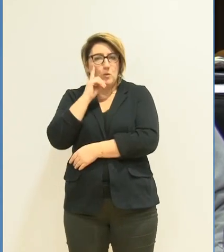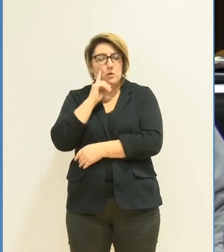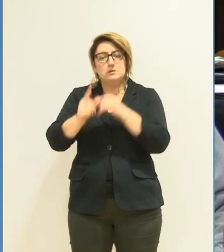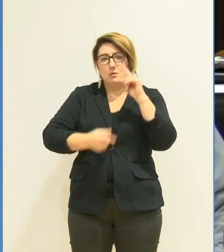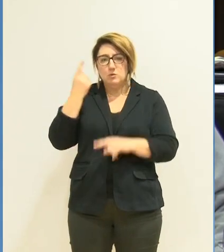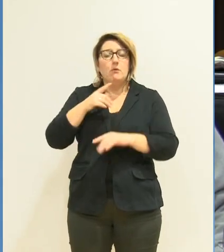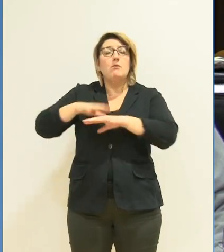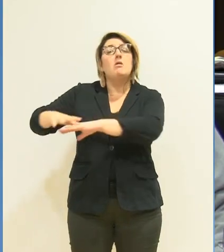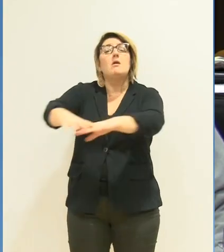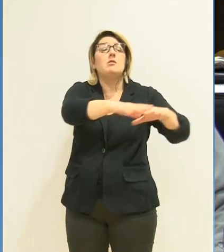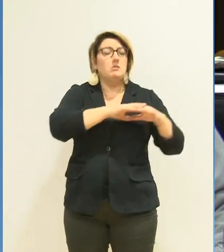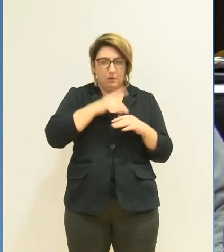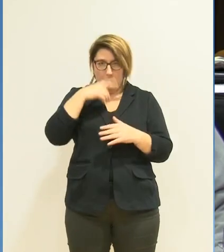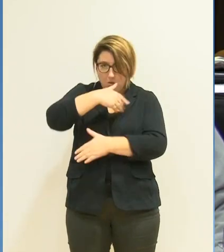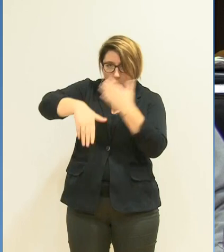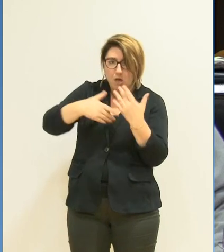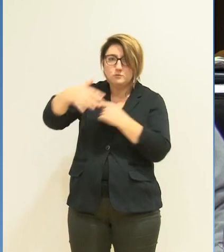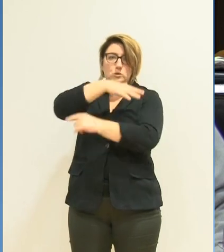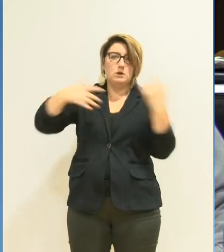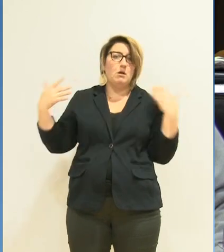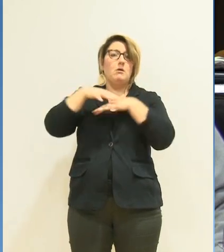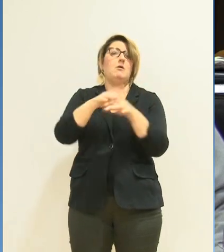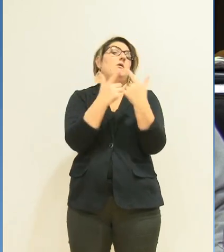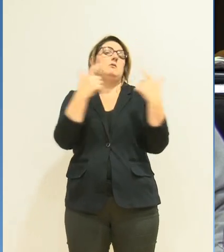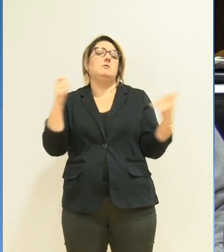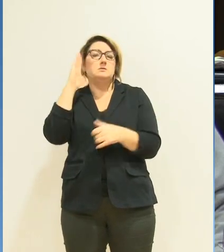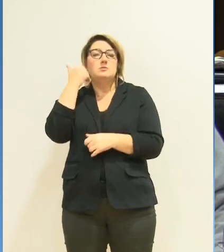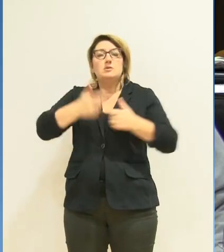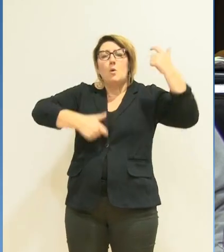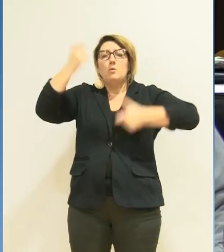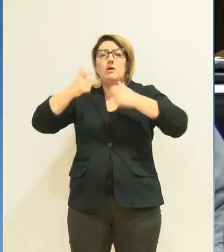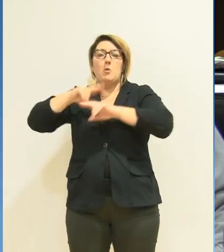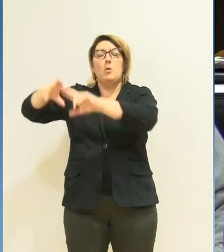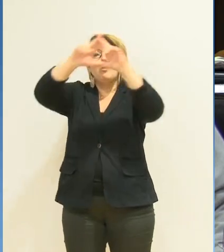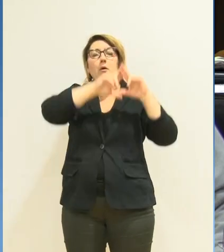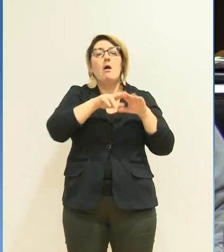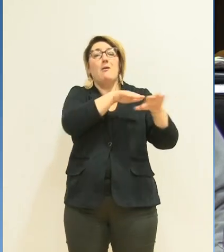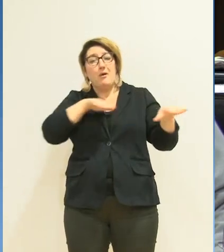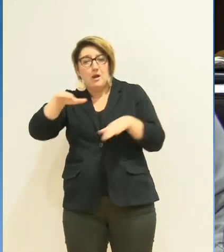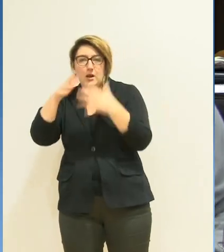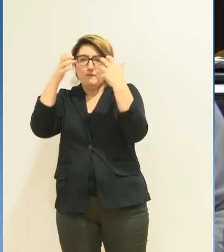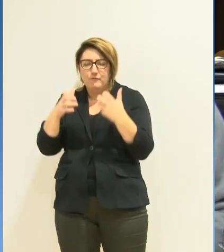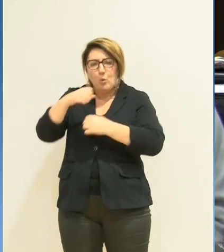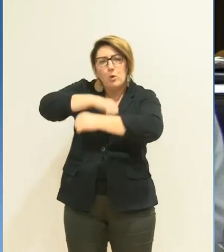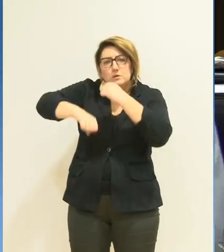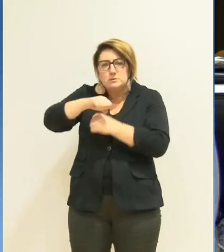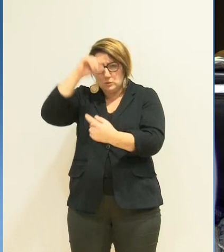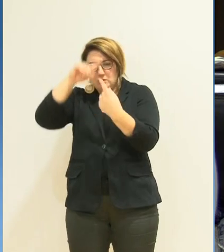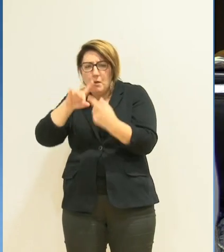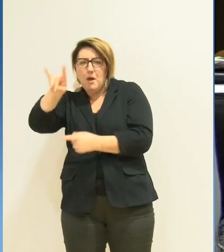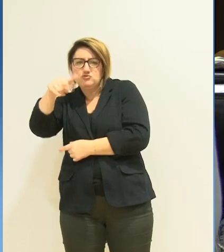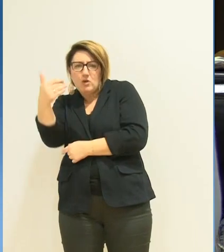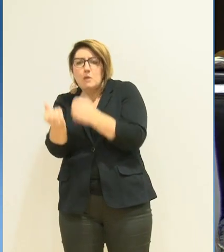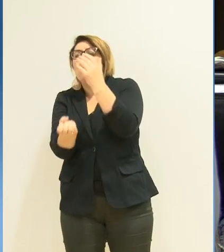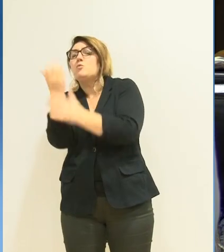les quartiers de la ville c'est pourquoi en parallèle de ses projets de renouvellement urbain dans les quartiers populaires nous engageons de nombreuses opérations de logements sociaux dans